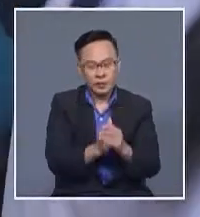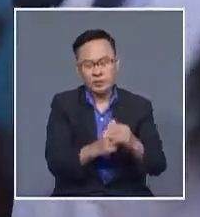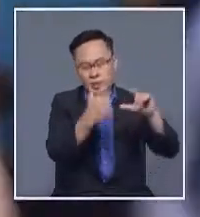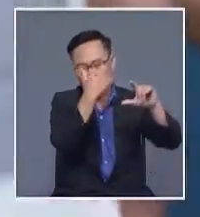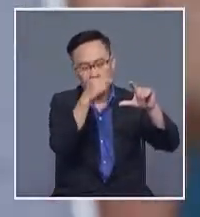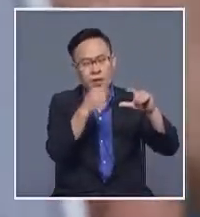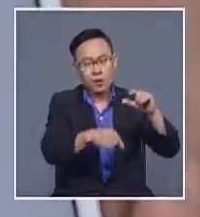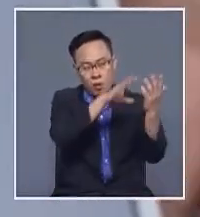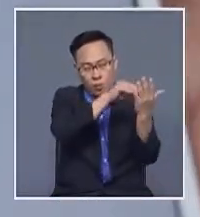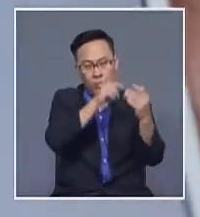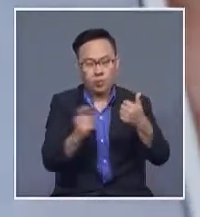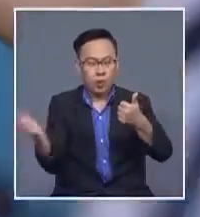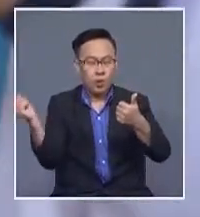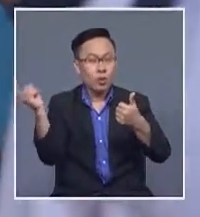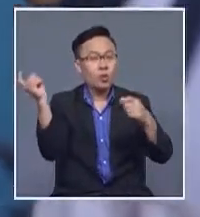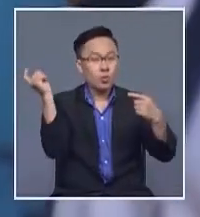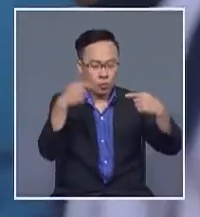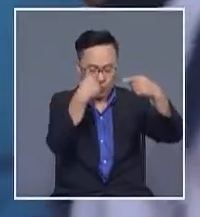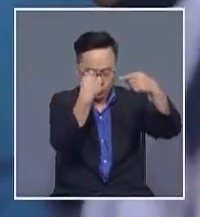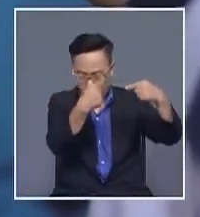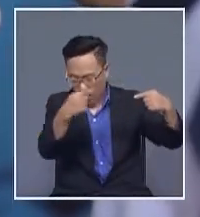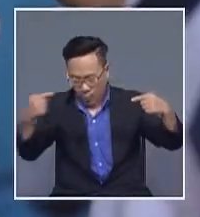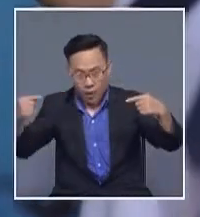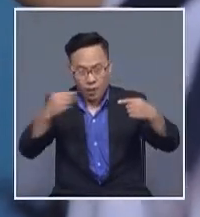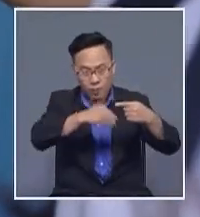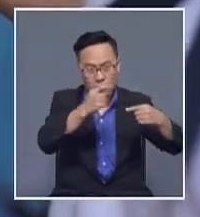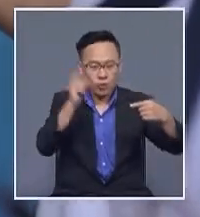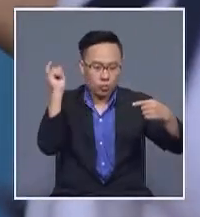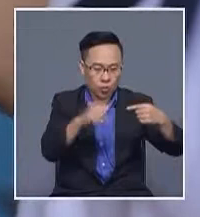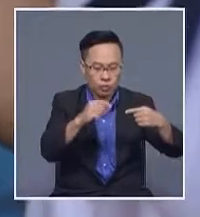ค่ะให้กดลิงก์เข้าไปใช่ไหมคะแล้วก็จะพบกับสื่อวิดีโ